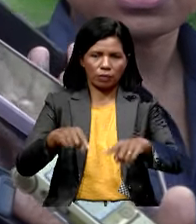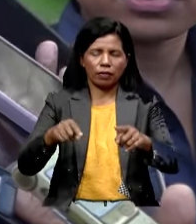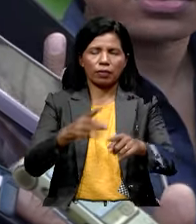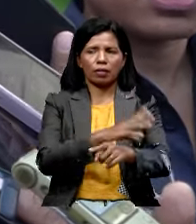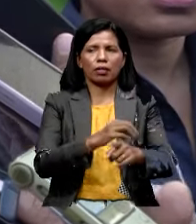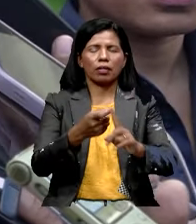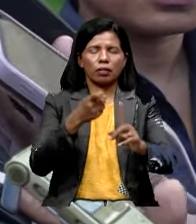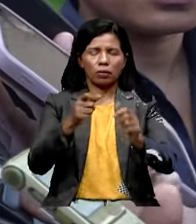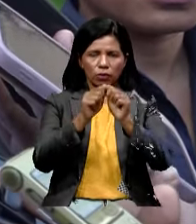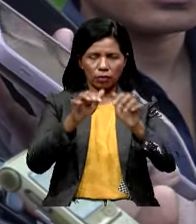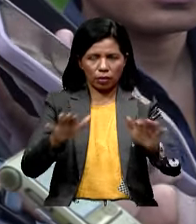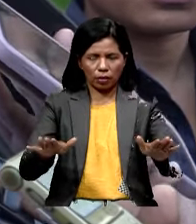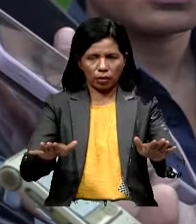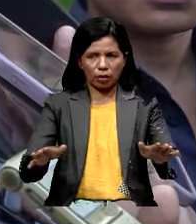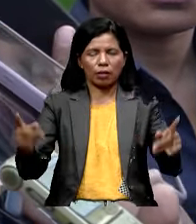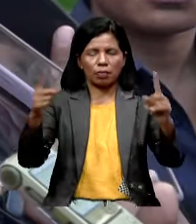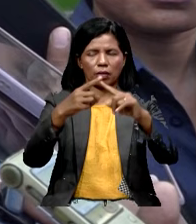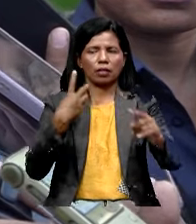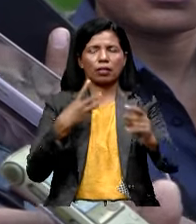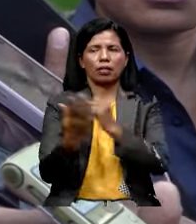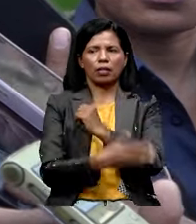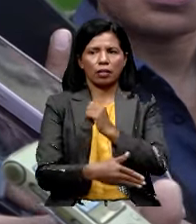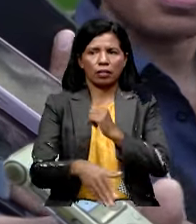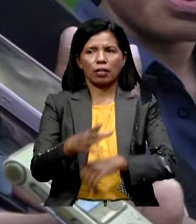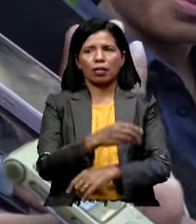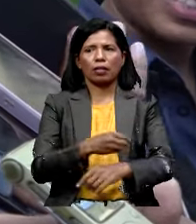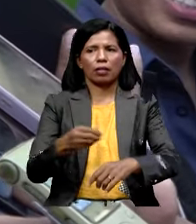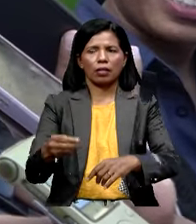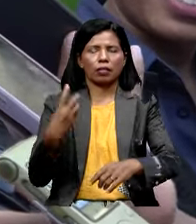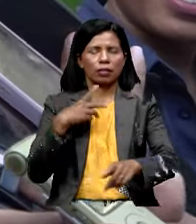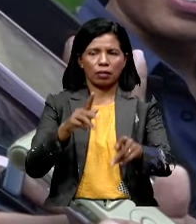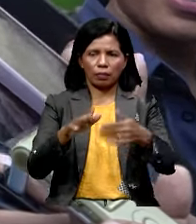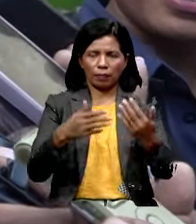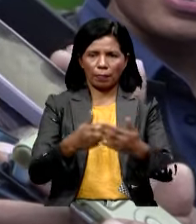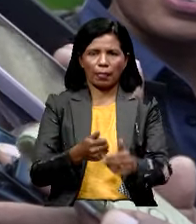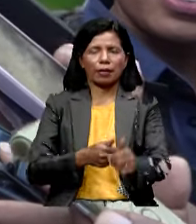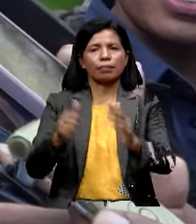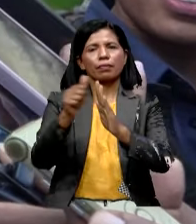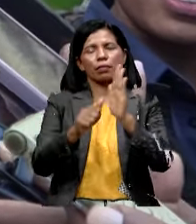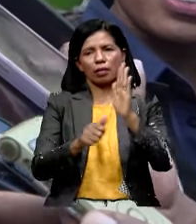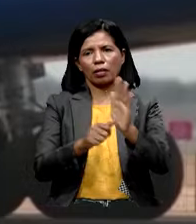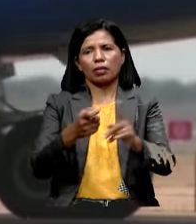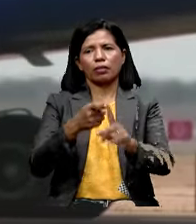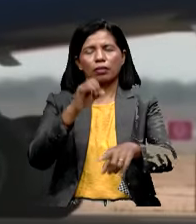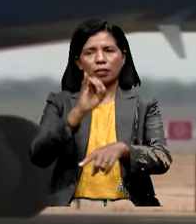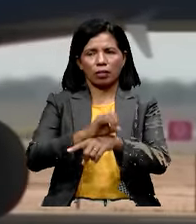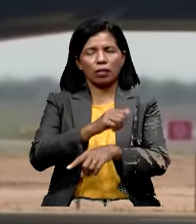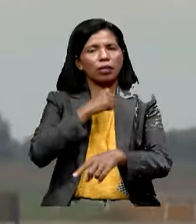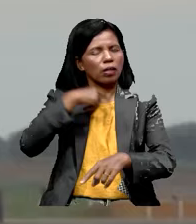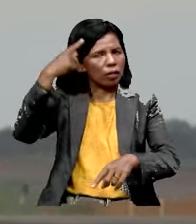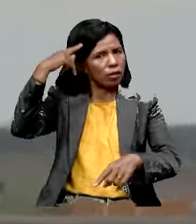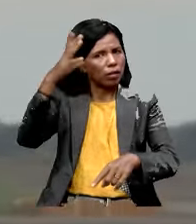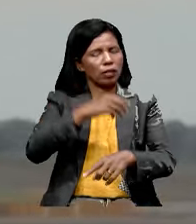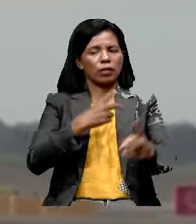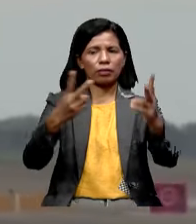na fatine bensam bai itinerai dobe no mai mai sarane hutut. Di razenda fixe husi Vaticano, Papa Francisco